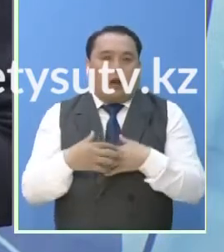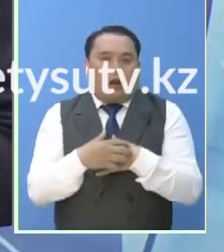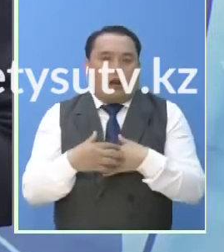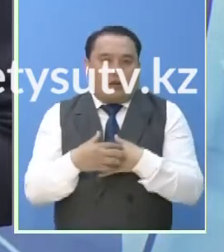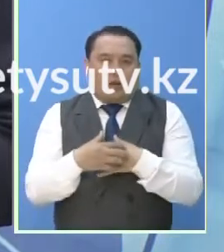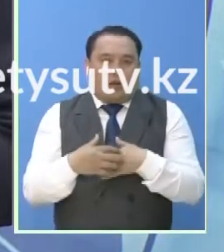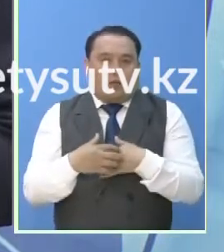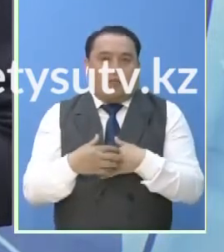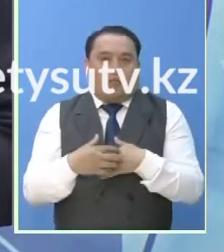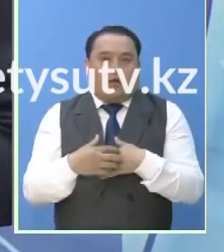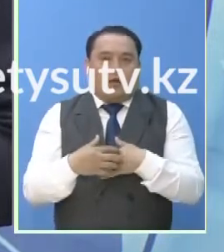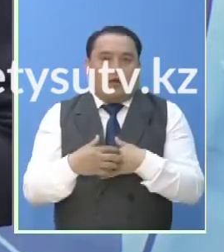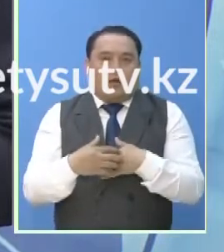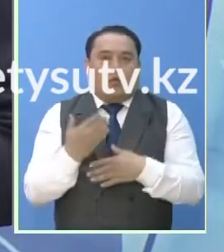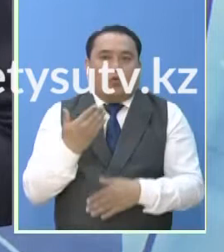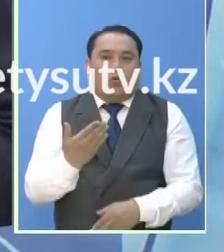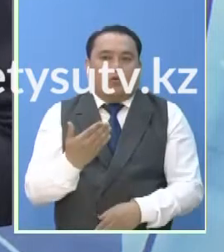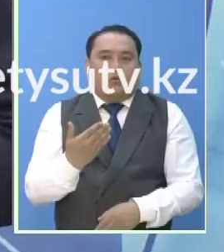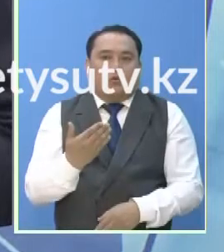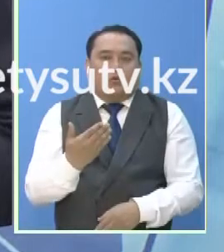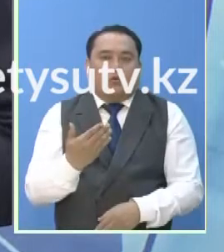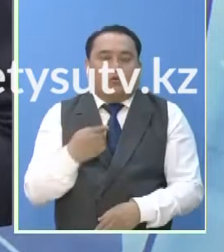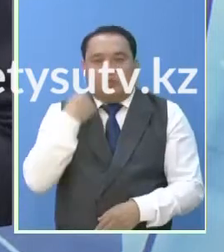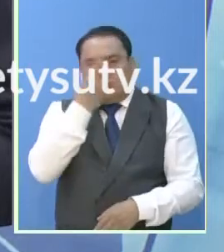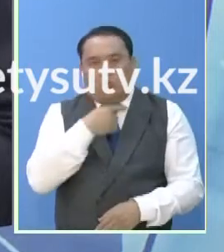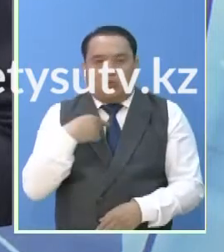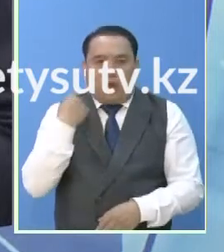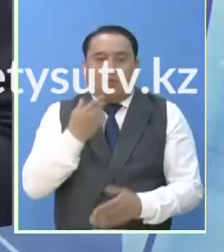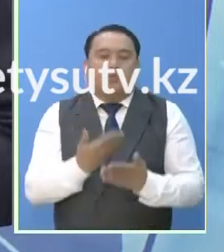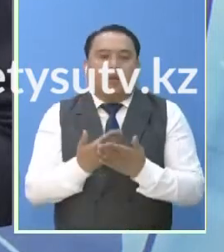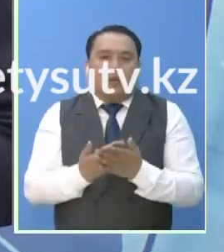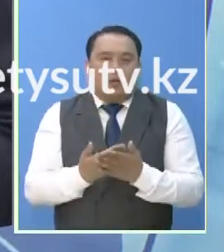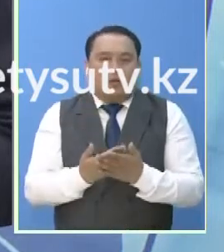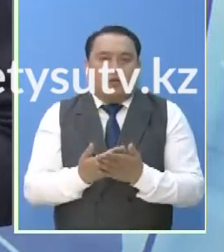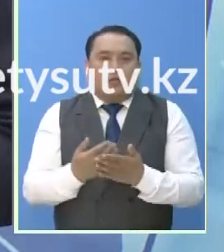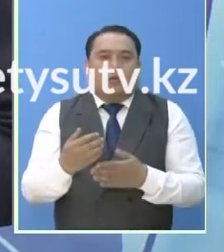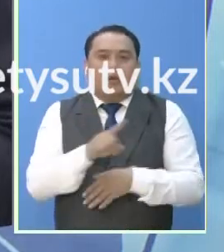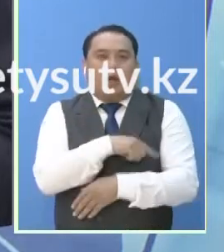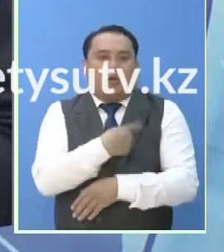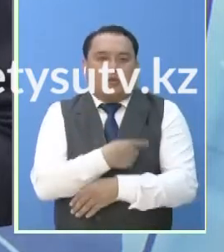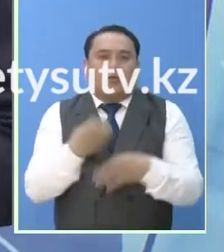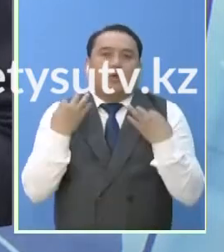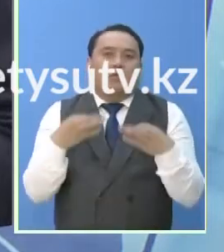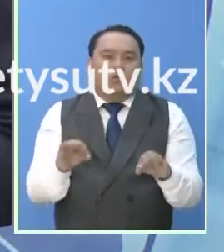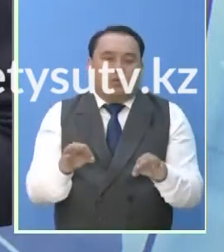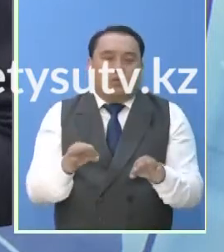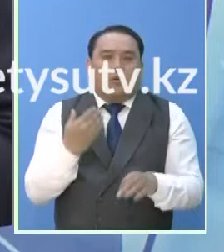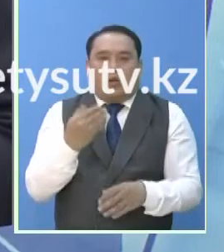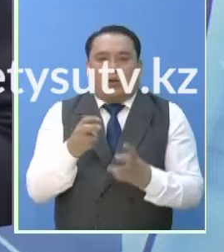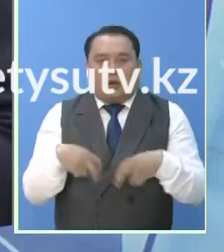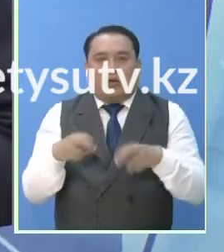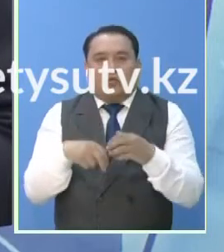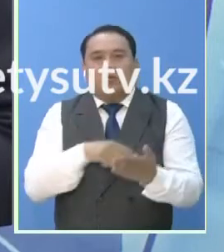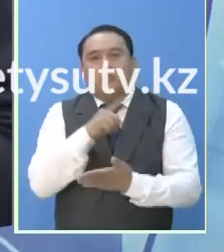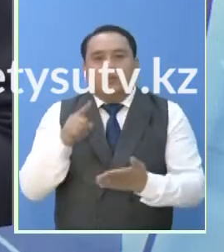Аллергия бойынша ол индивидуальный подход қой, ол біріншіден дәрігер ана жақта допуск береді, ана жақта қарайды,